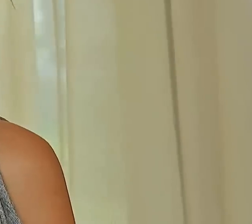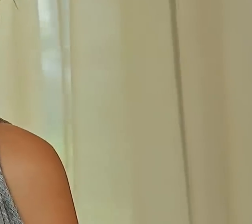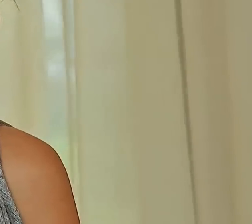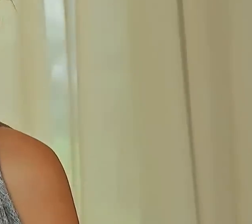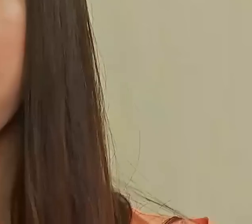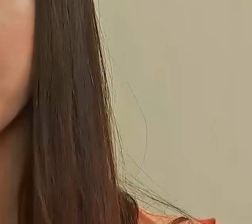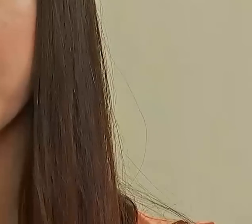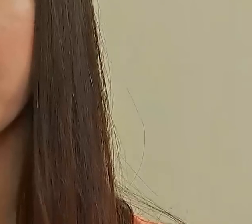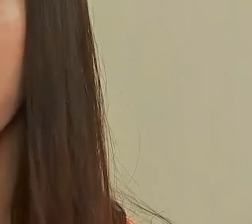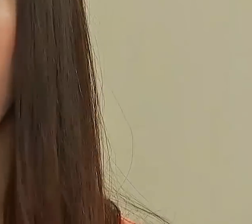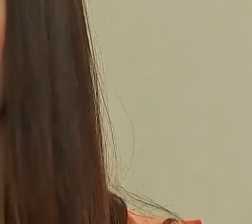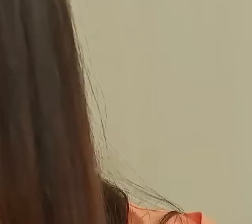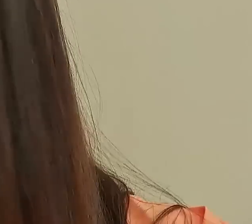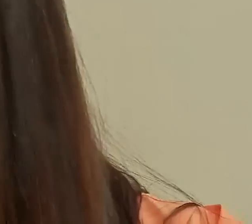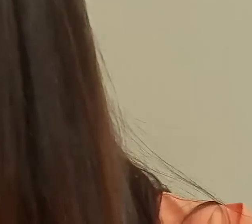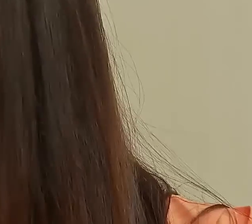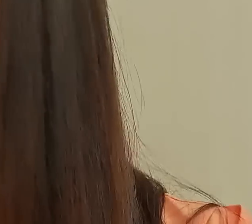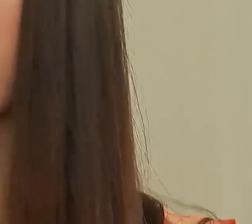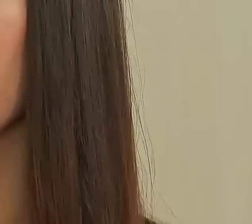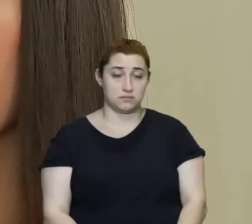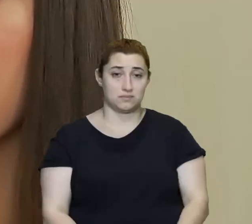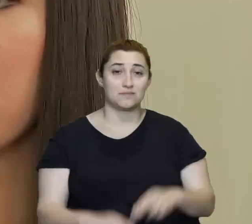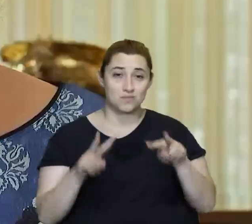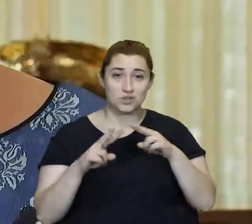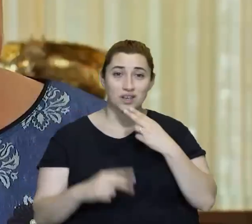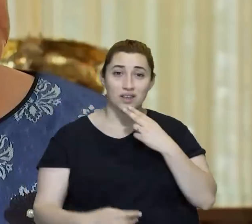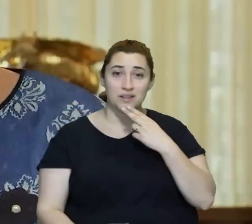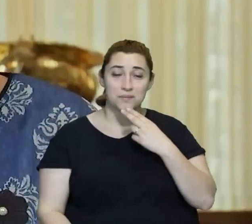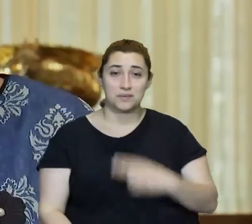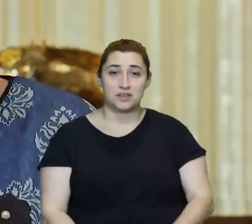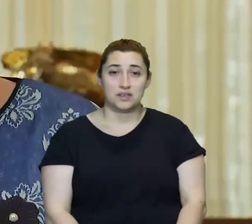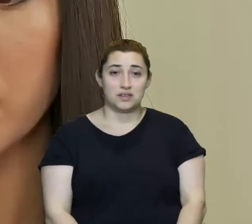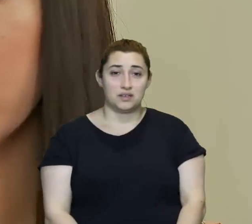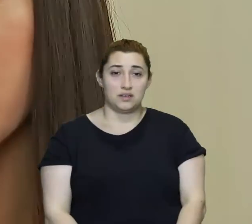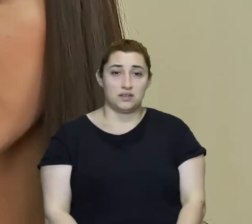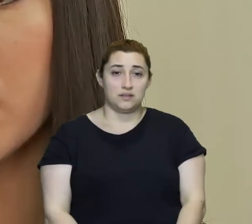Alev hadi diye kaş kaldırdı. Müzeyyen Hanım.